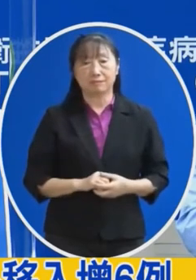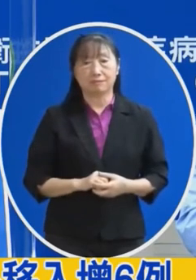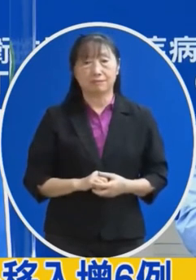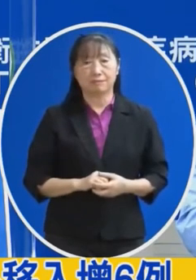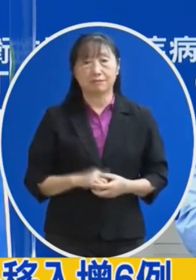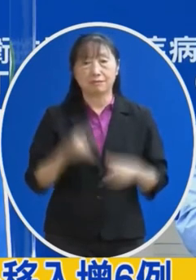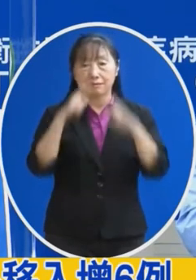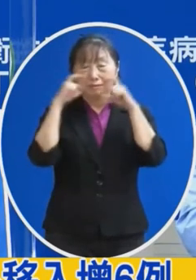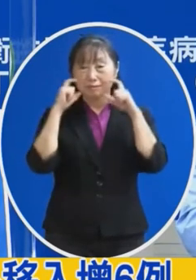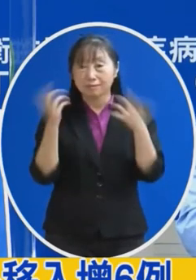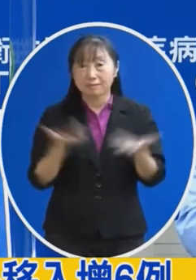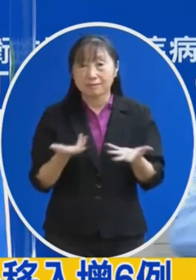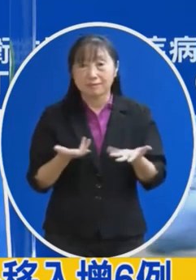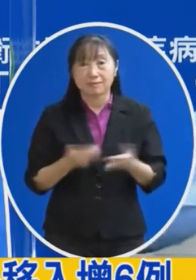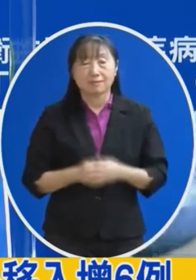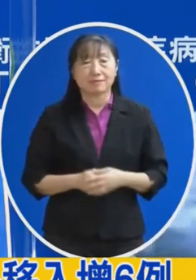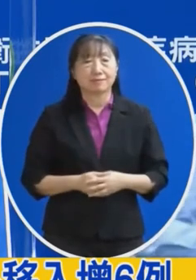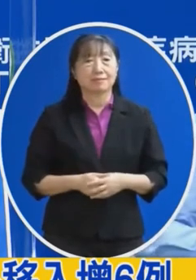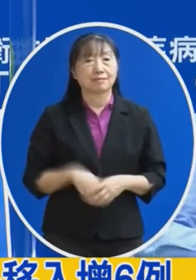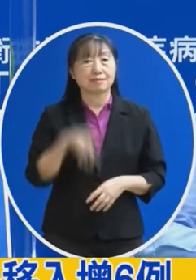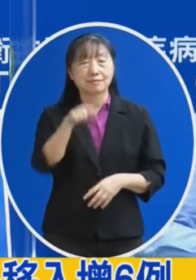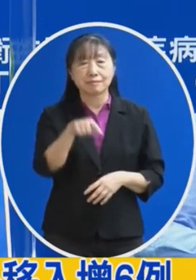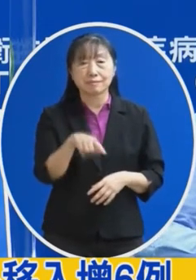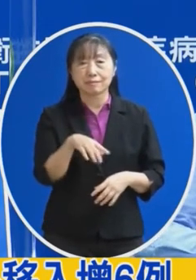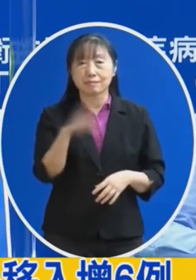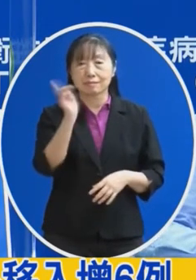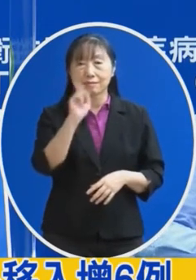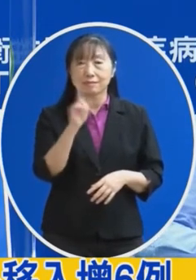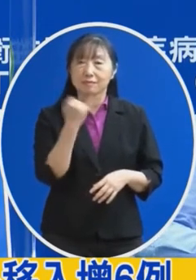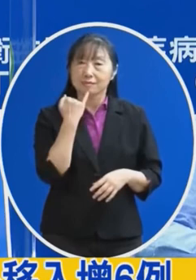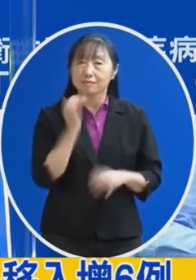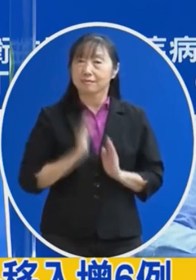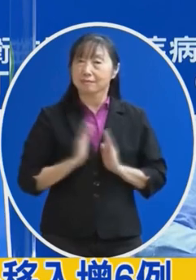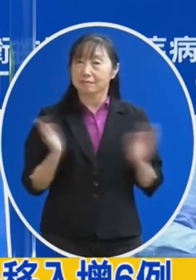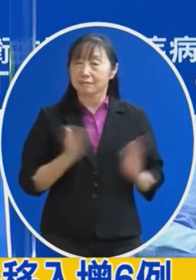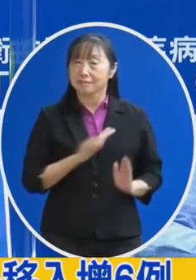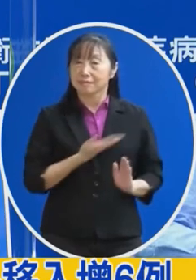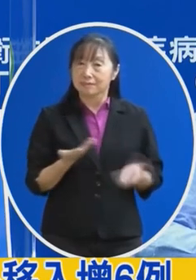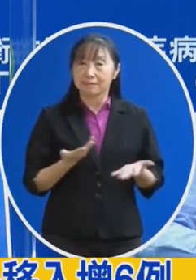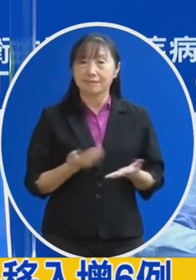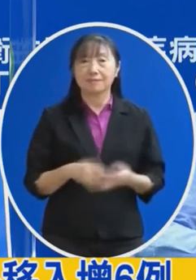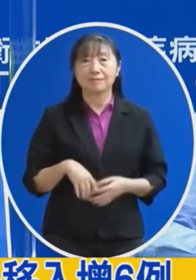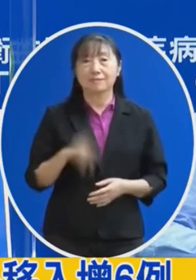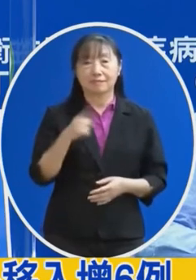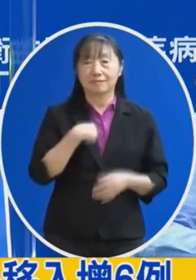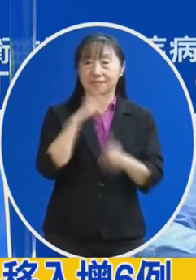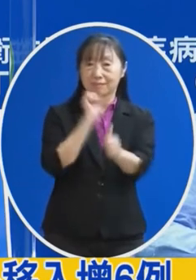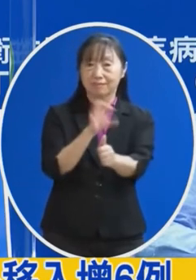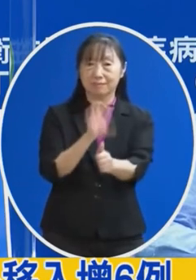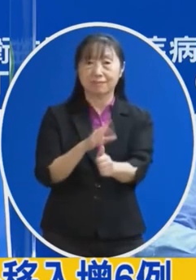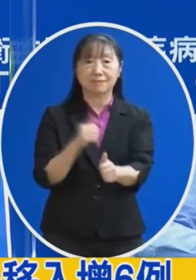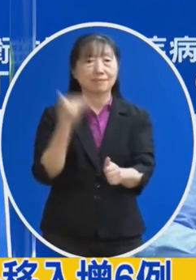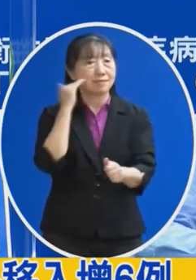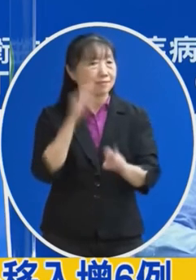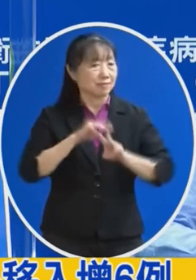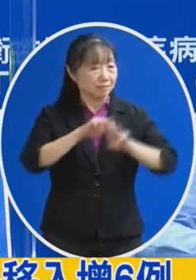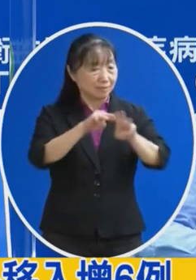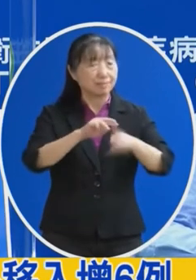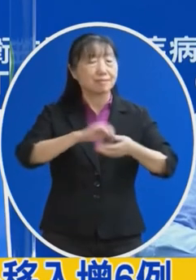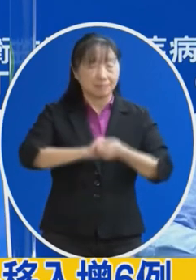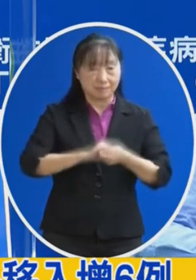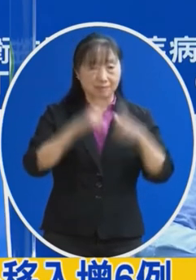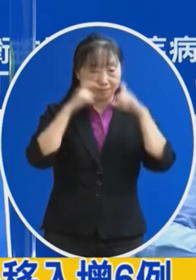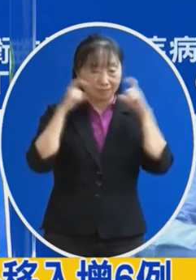的一些戴口罩的一些除外的规定。那第一我们还是强调，基本上我们还是外出戴口